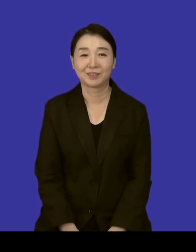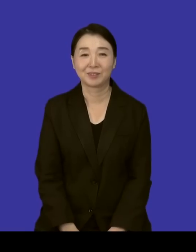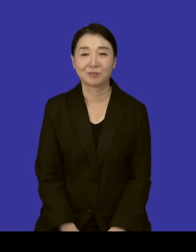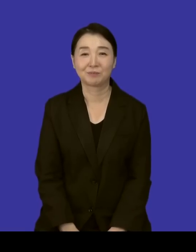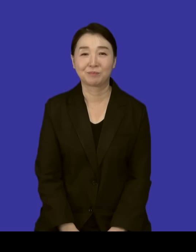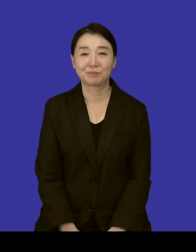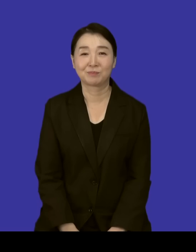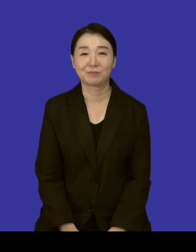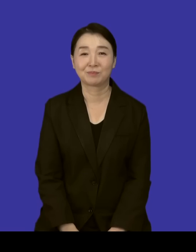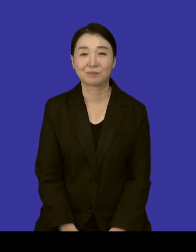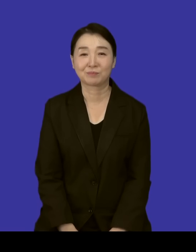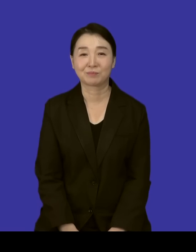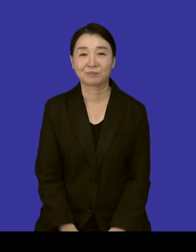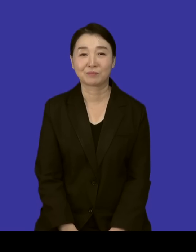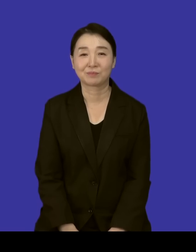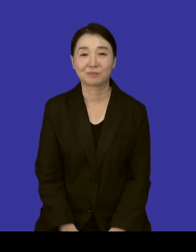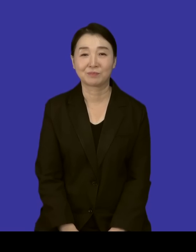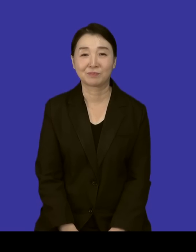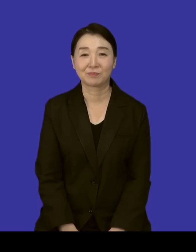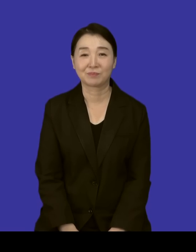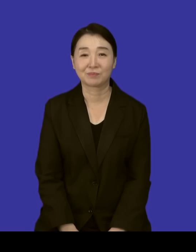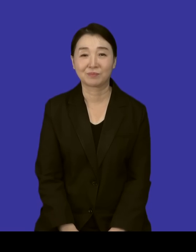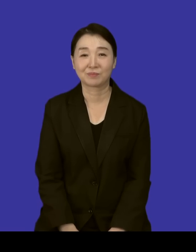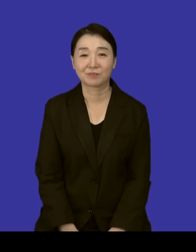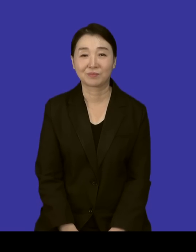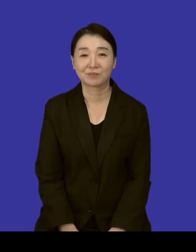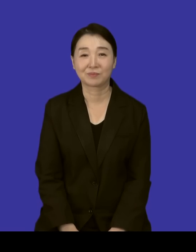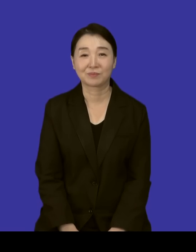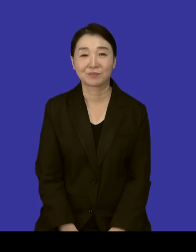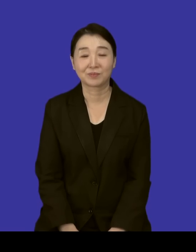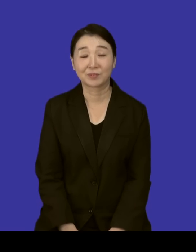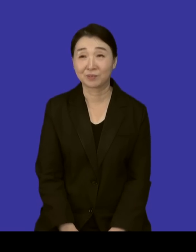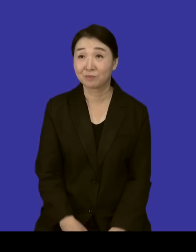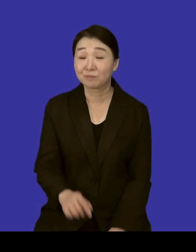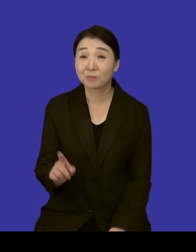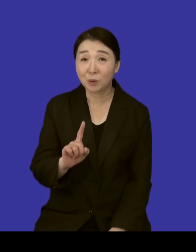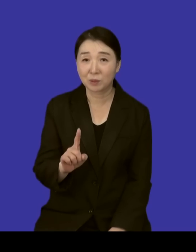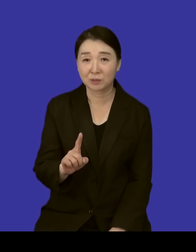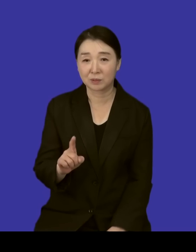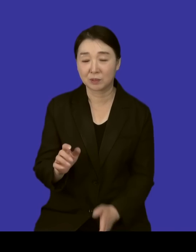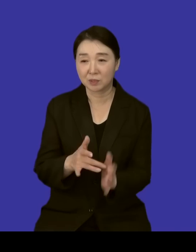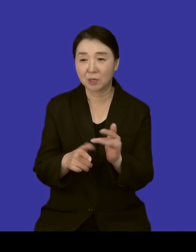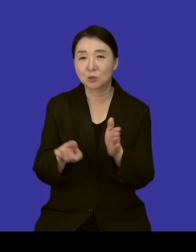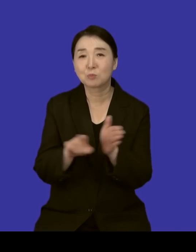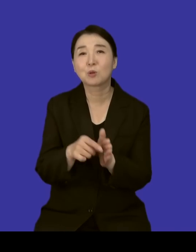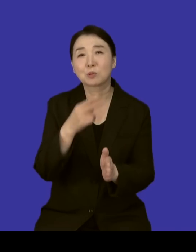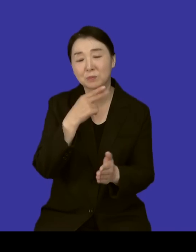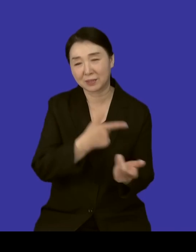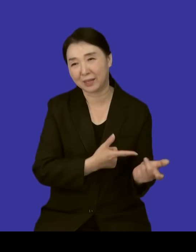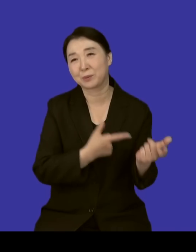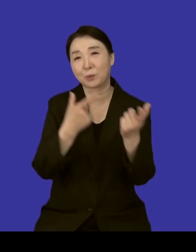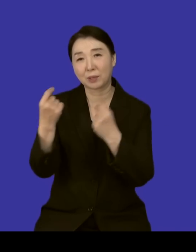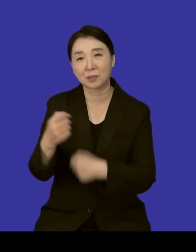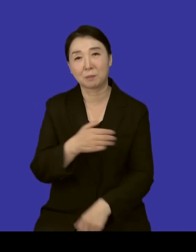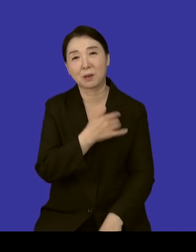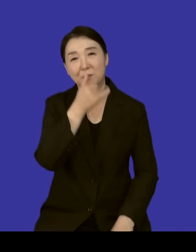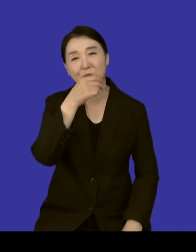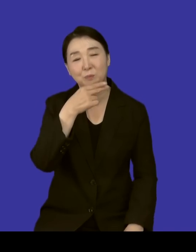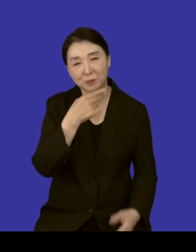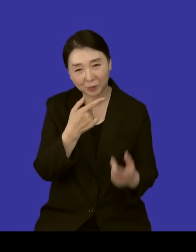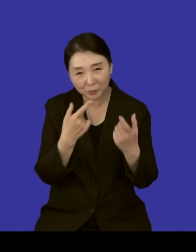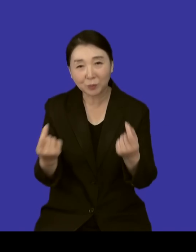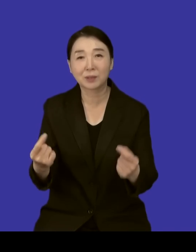너무 피곤한 거야. 잘 말하고 와가지고 계속 말하고 하니까. 그러니까 예수를 안 믿으면 다 똑같은 거예요. 바람을 피나 안